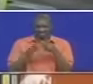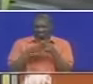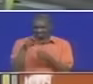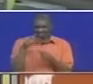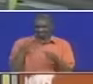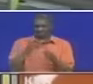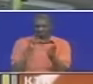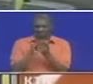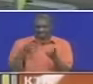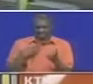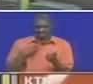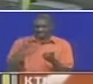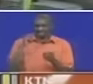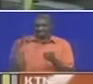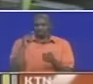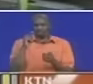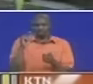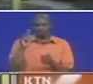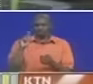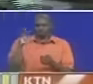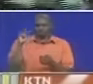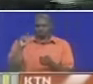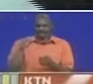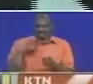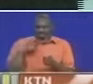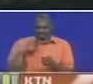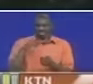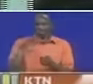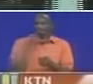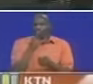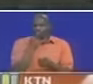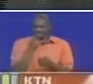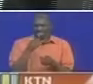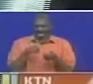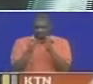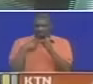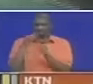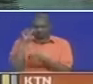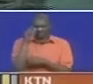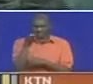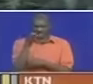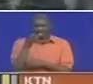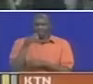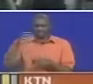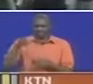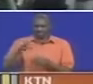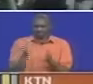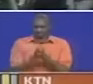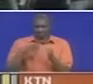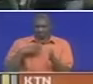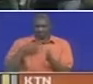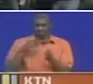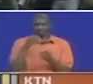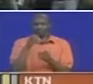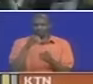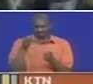unaokutanisha barabara ya Nkrumah, Digo, Ferry na Moi Avenue mjini Mombasa, matatu iliyobeba abiria kutoka Ferry